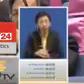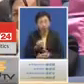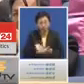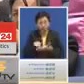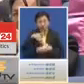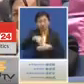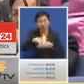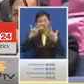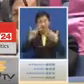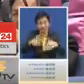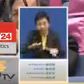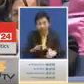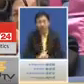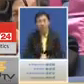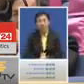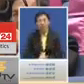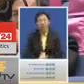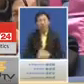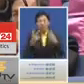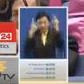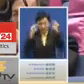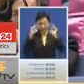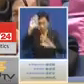ร็จปั๊บเลือกนายกได้ปั๊บ